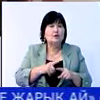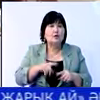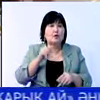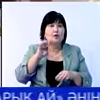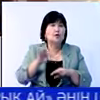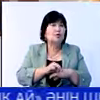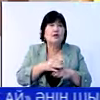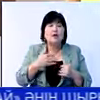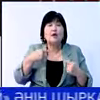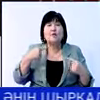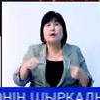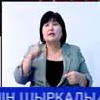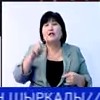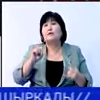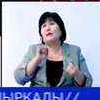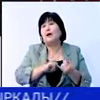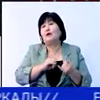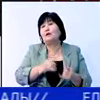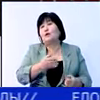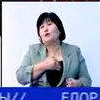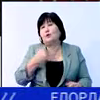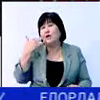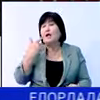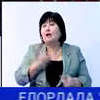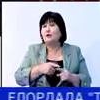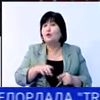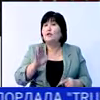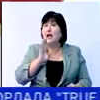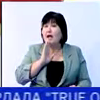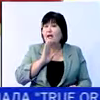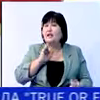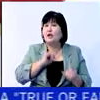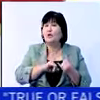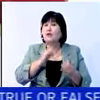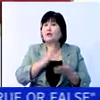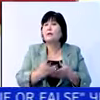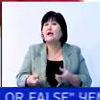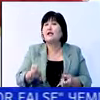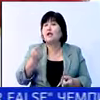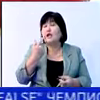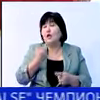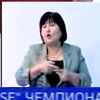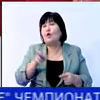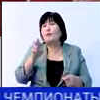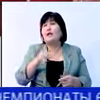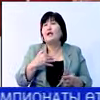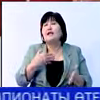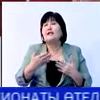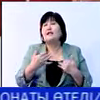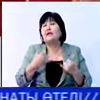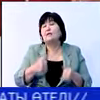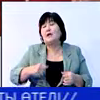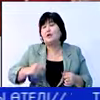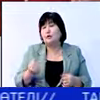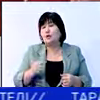жұбайы жоқта басқа жанмен көңіл көтеруді жоспарлайды. Сөйтсе әйелінің де көңілдесі бар болып шықты. Ол Бернардтың сыйласып жүрген жан